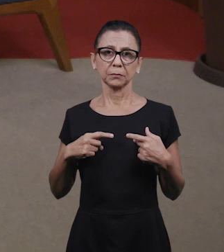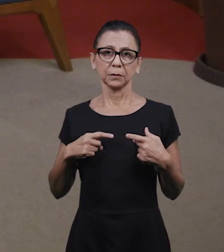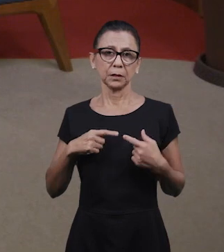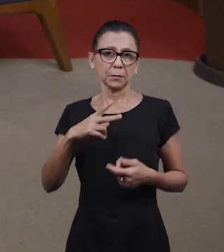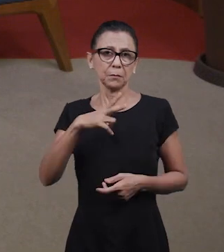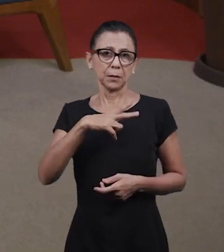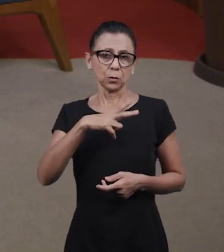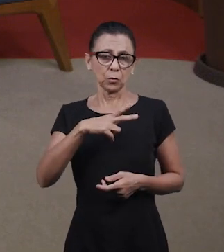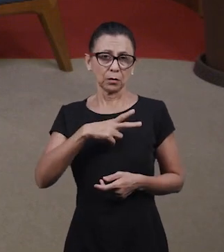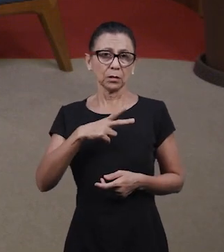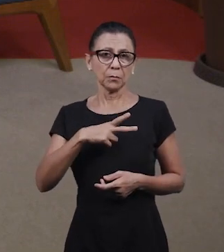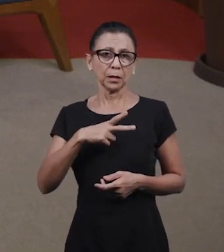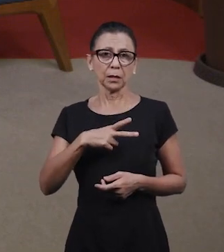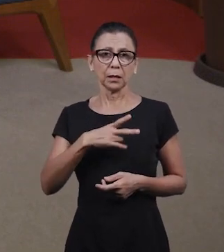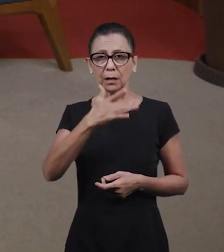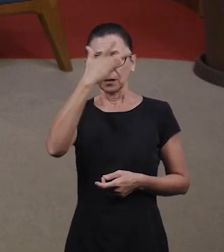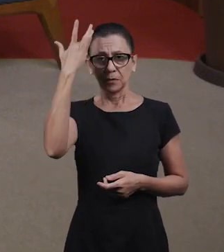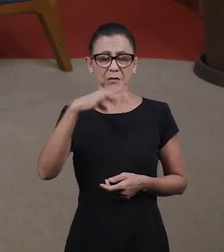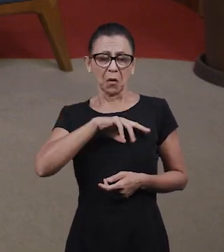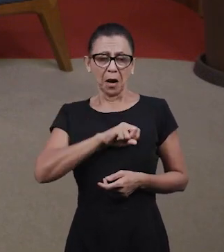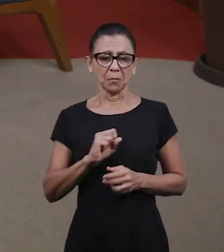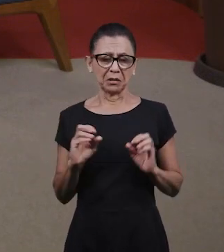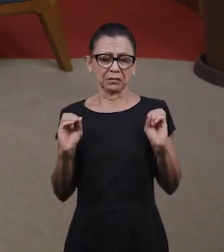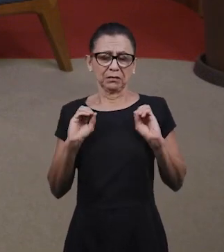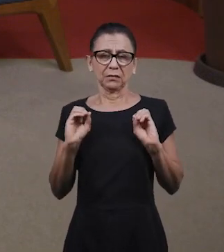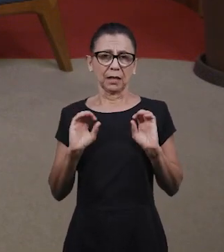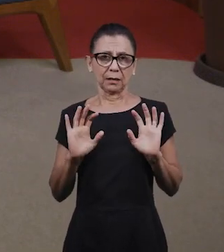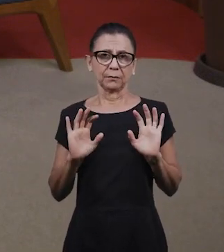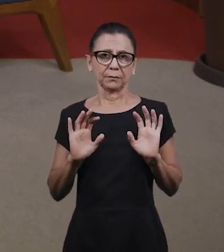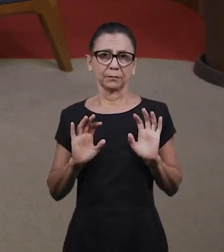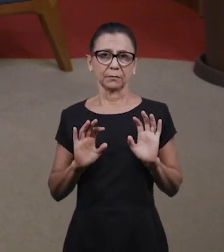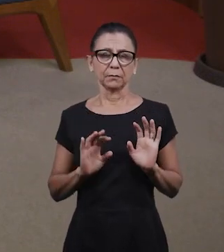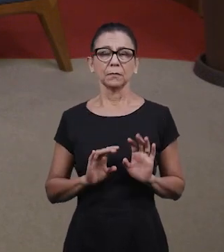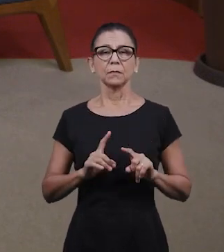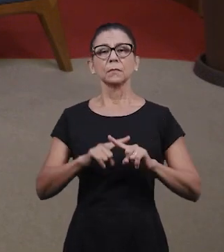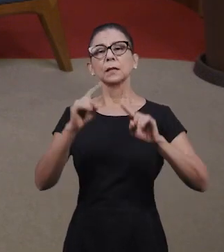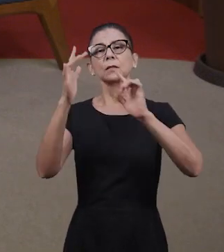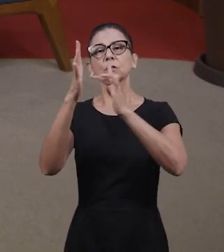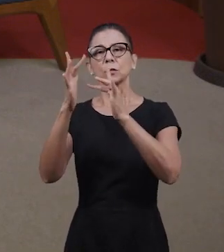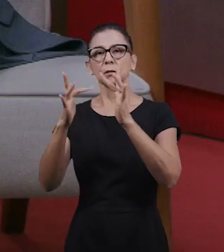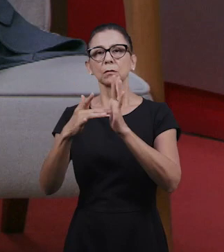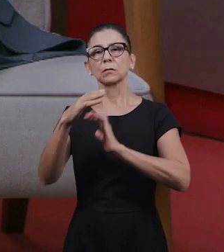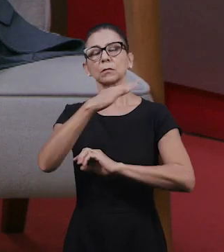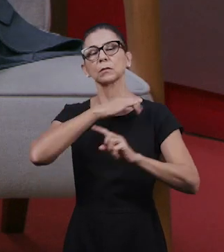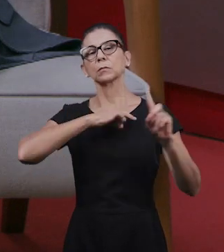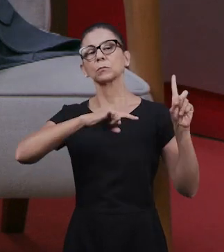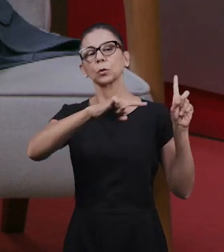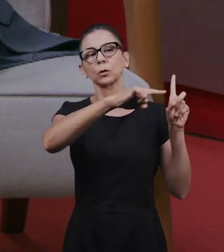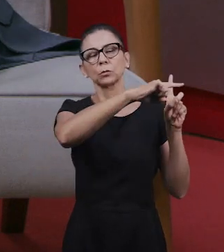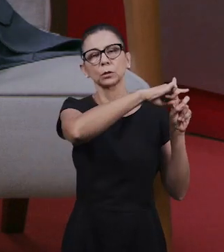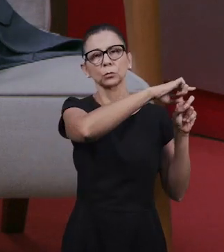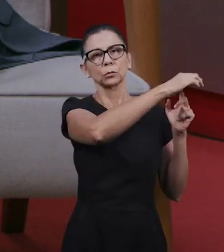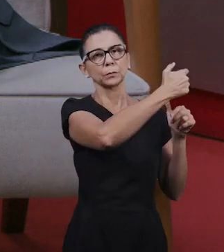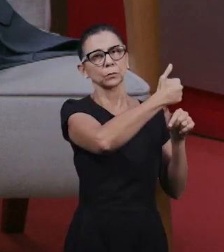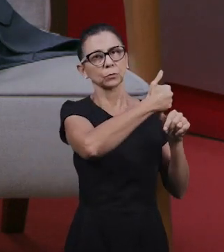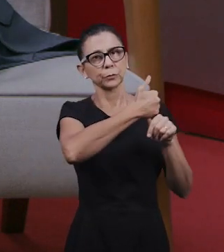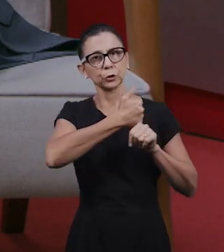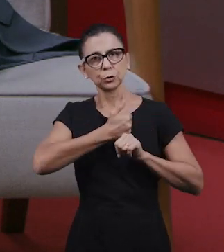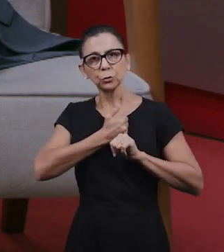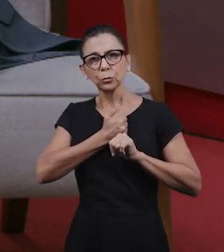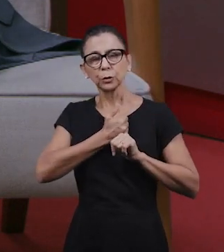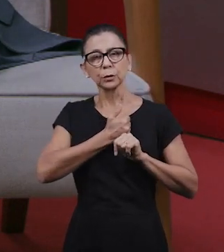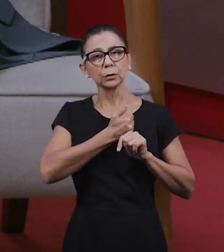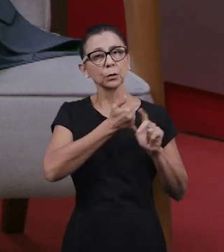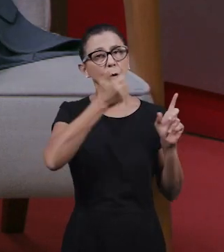débordé en donnant preuve de cet amour. Et principalement quand cet